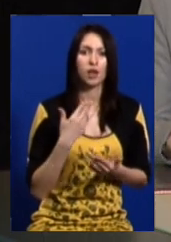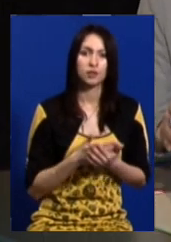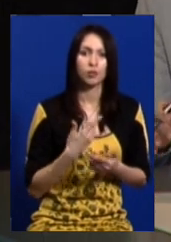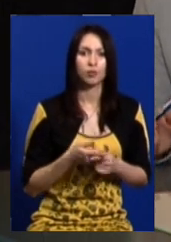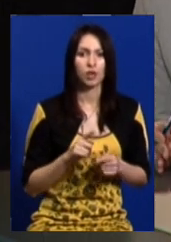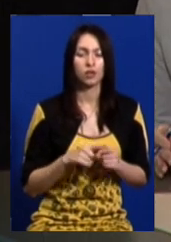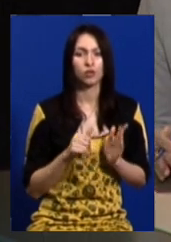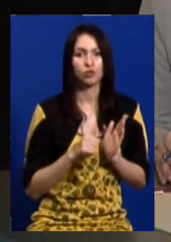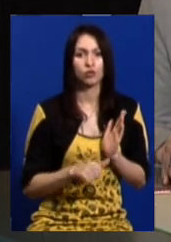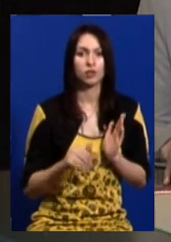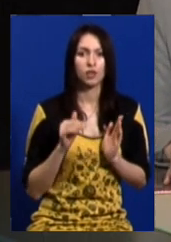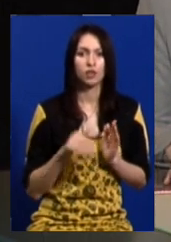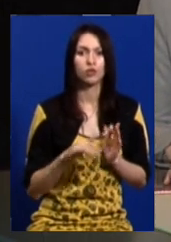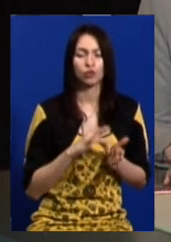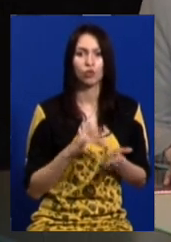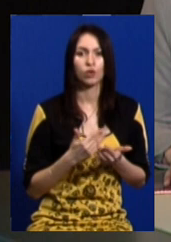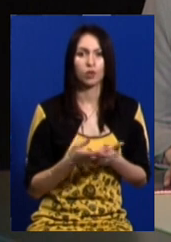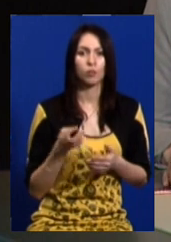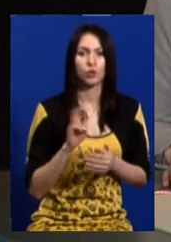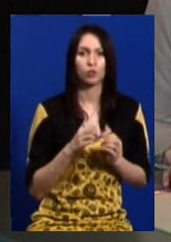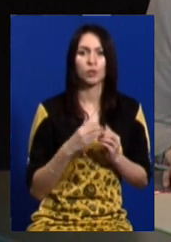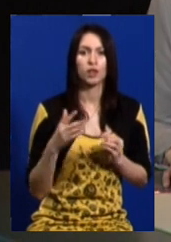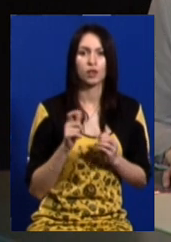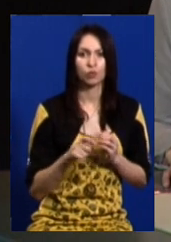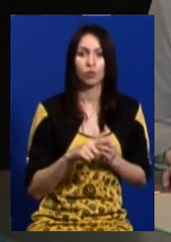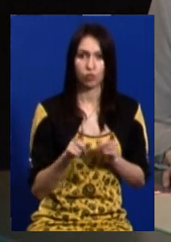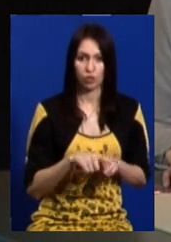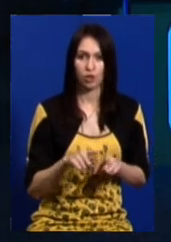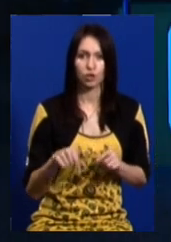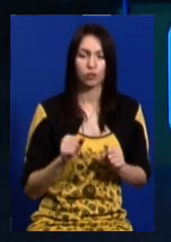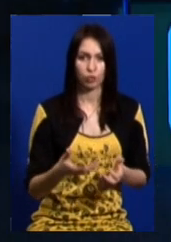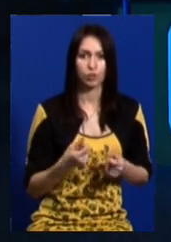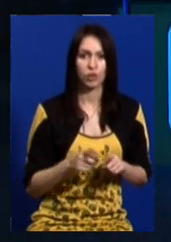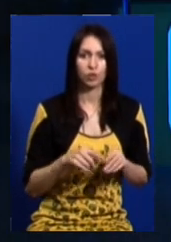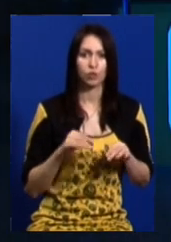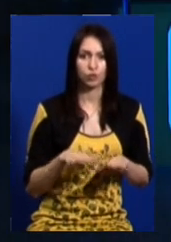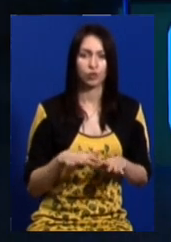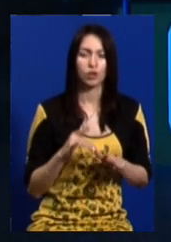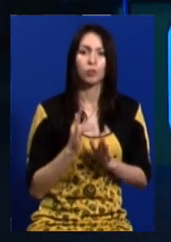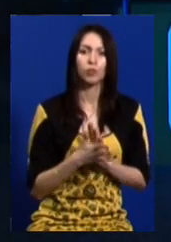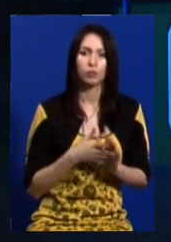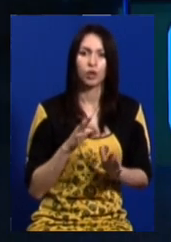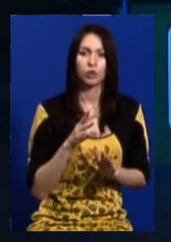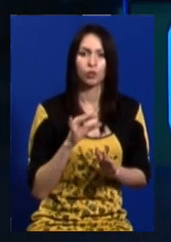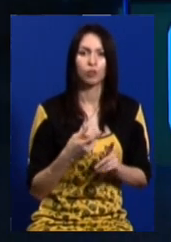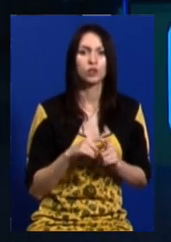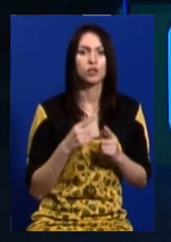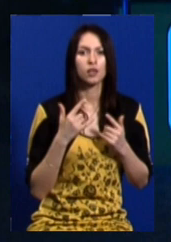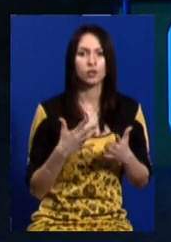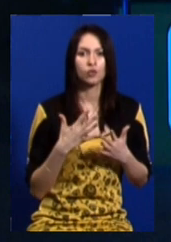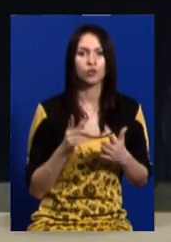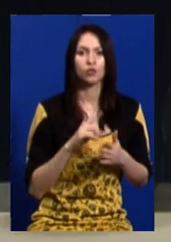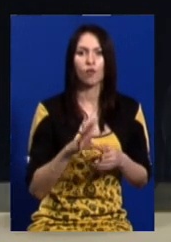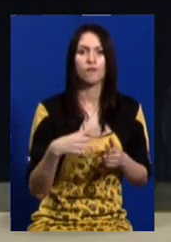там 60-тисячне місто, а прийшло на збори там 15 людей, вони також можуть прийняти таке рішення? Ви розумієте, то не означає, що всі